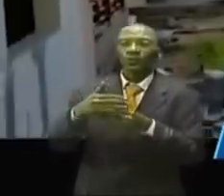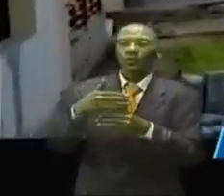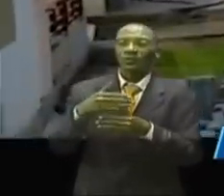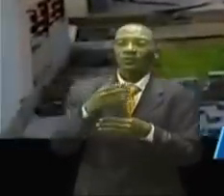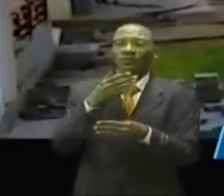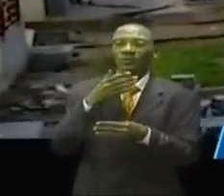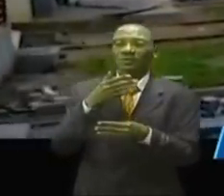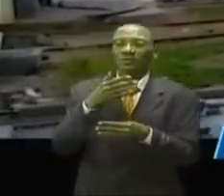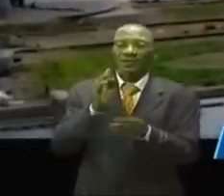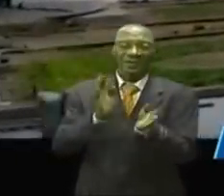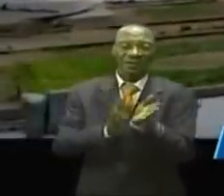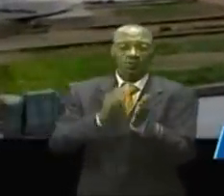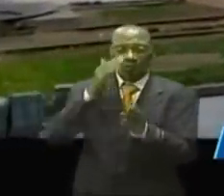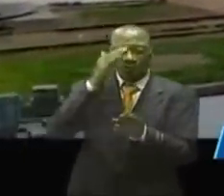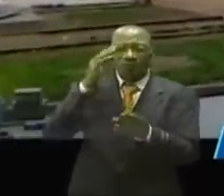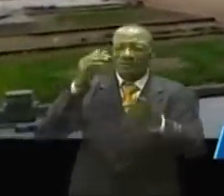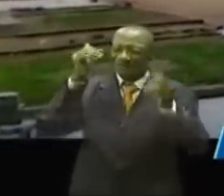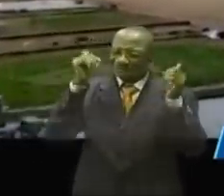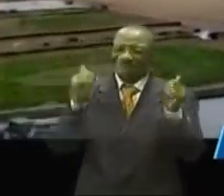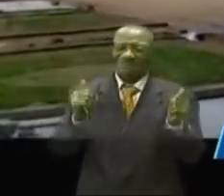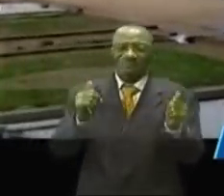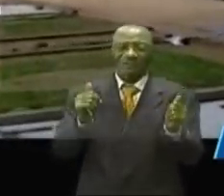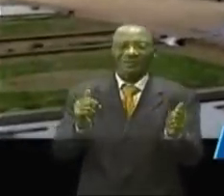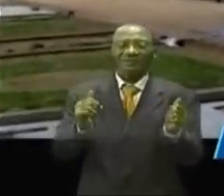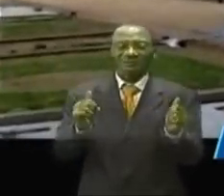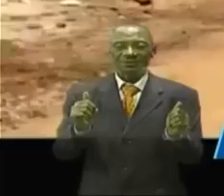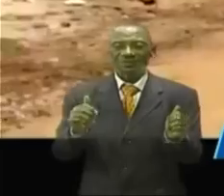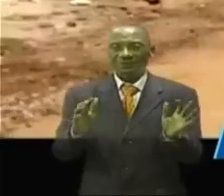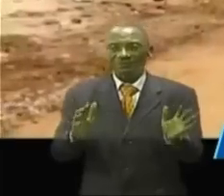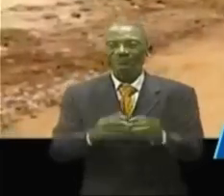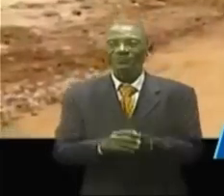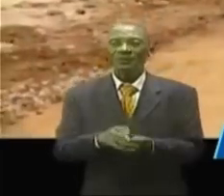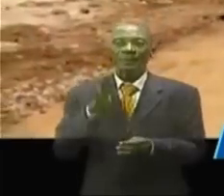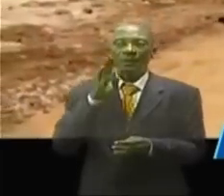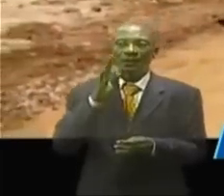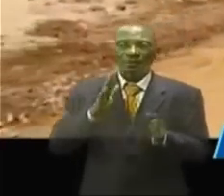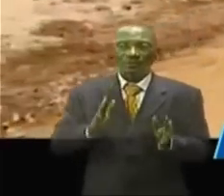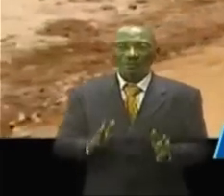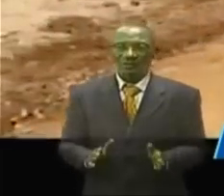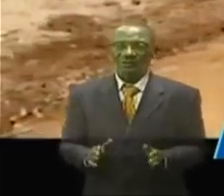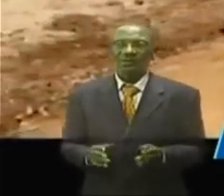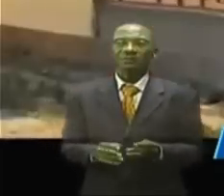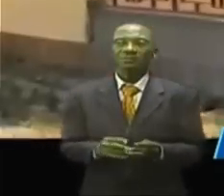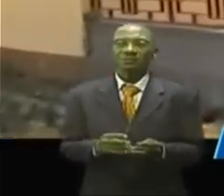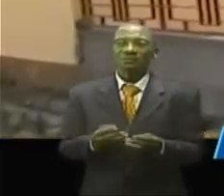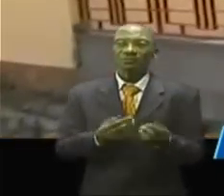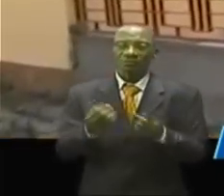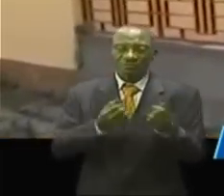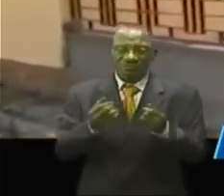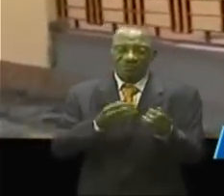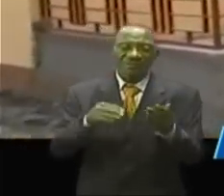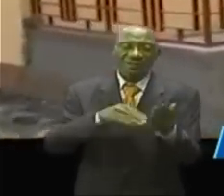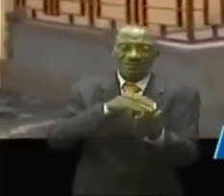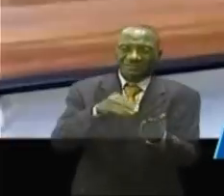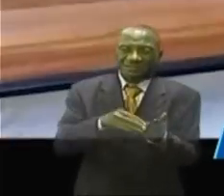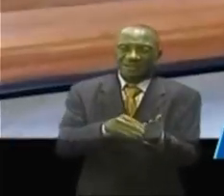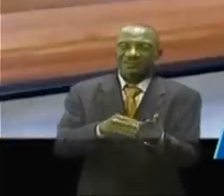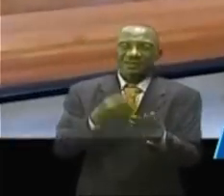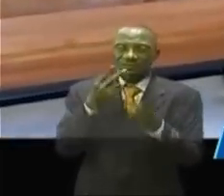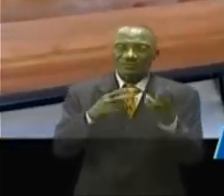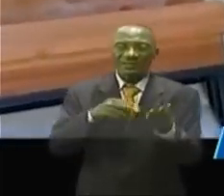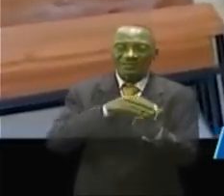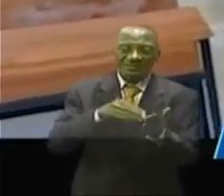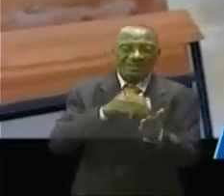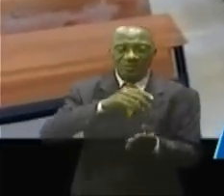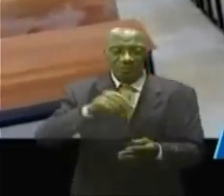font la fierté de son terroir. André Flao s'est ensuite rendu à Niakadaka, non loin du centre de recherche en sciences